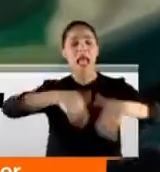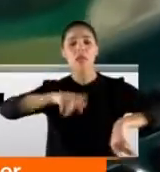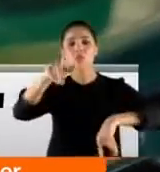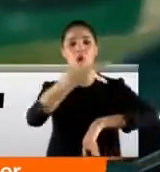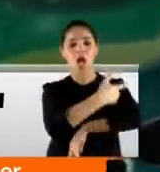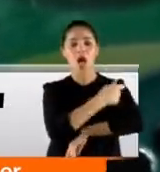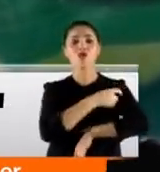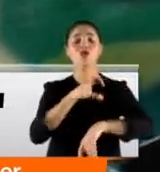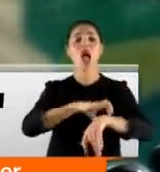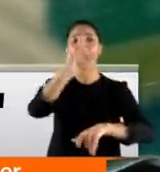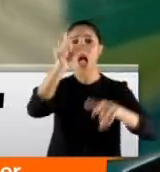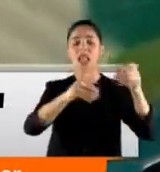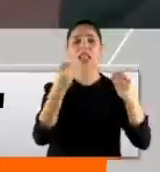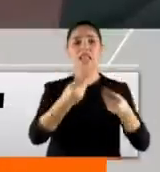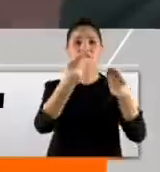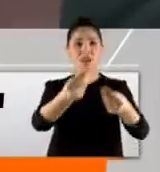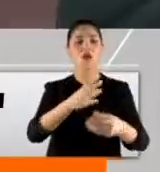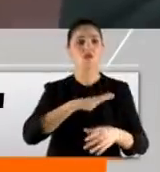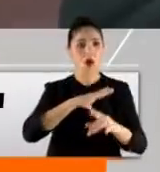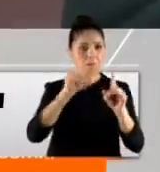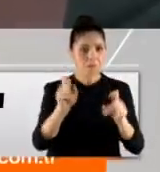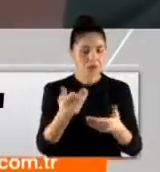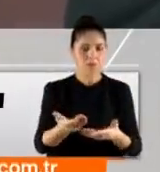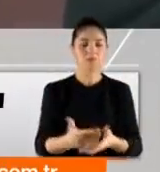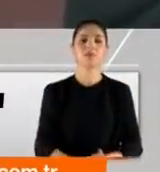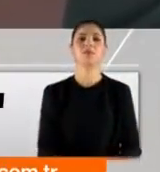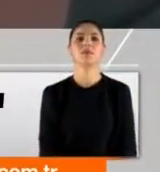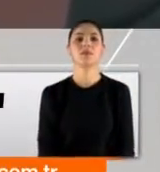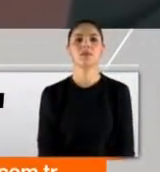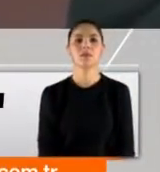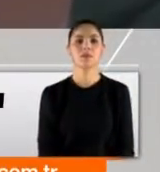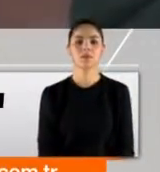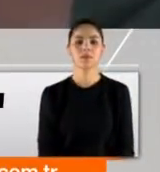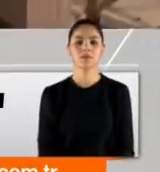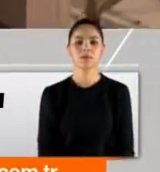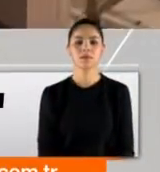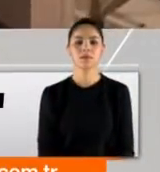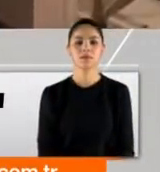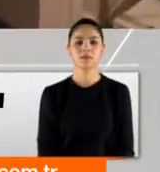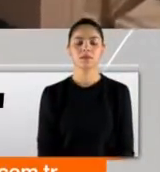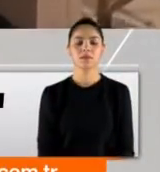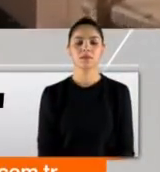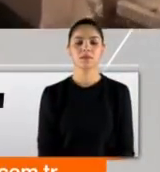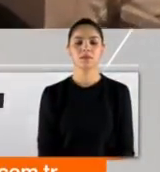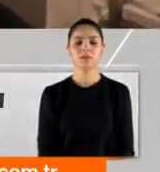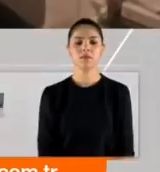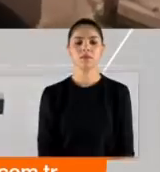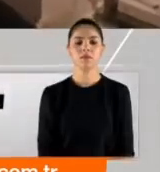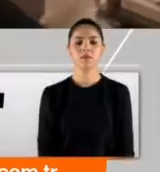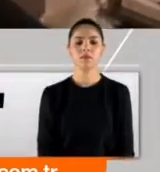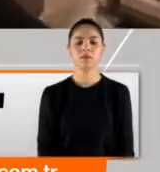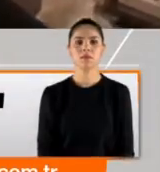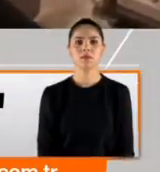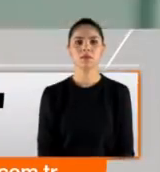aşı hastaları da iyileştirecek mi? As a scientist and from extrapolation what we have seen so far